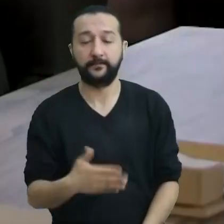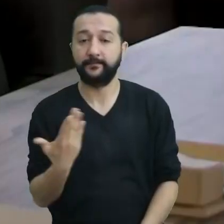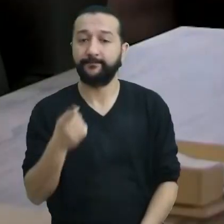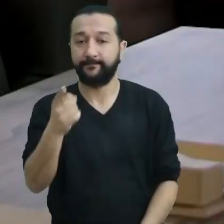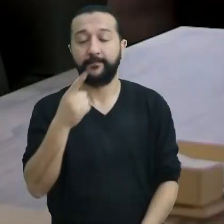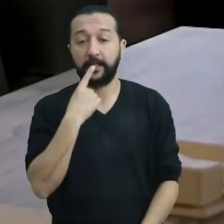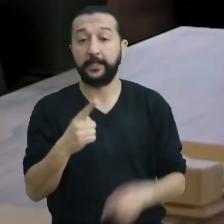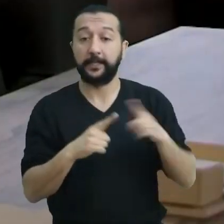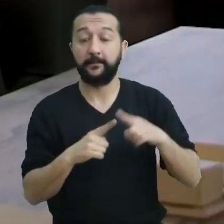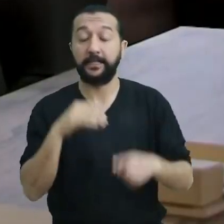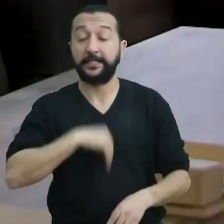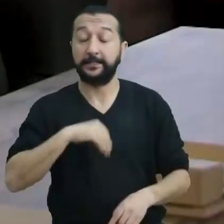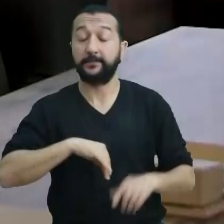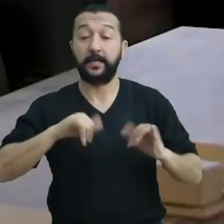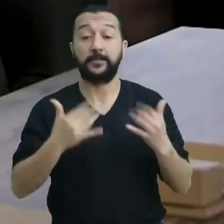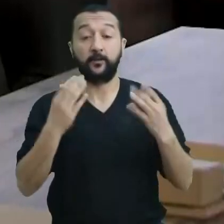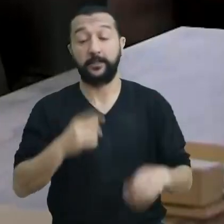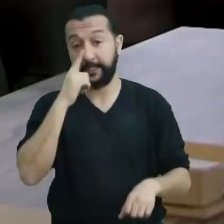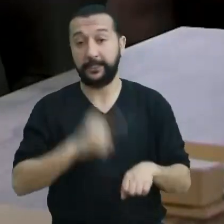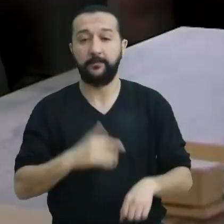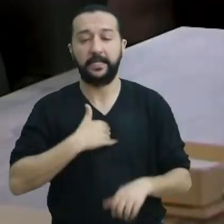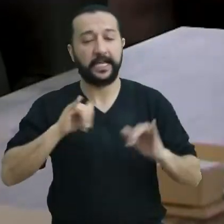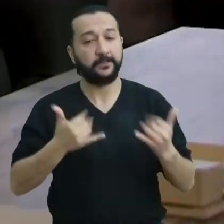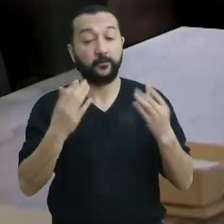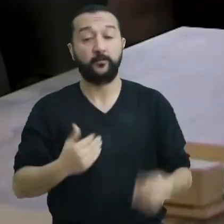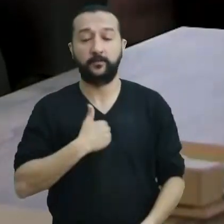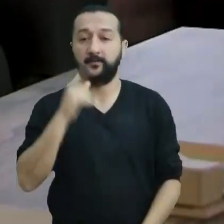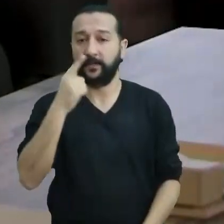Ay Tim, içim parçalandı. İnan bana, içim